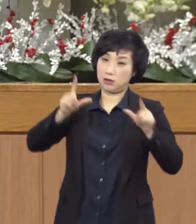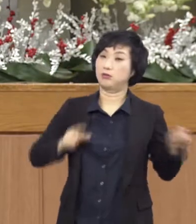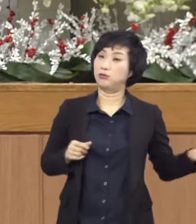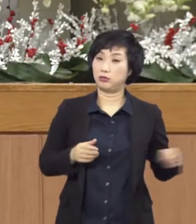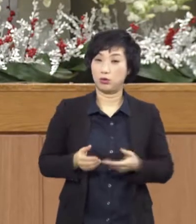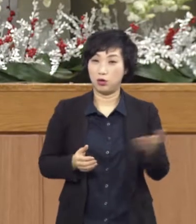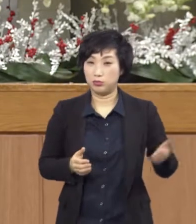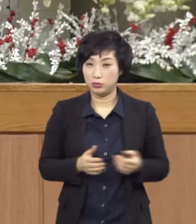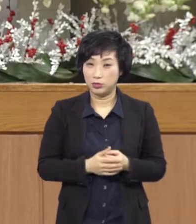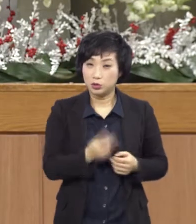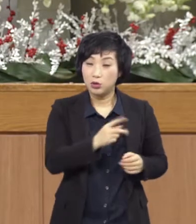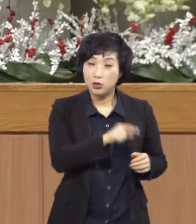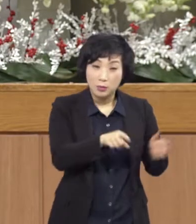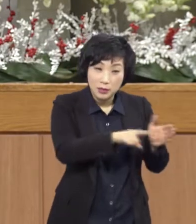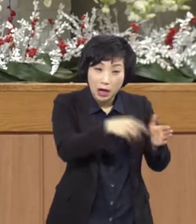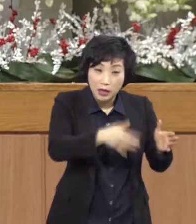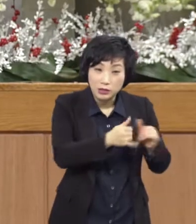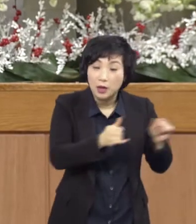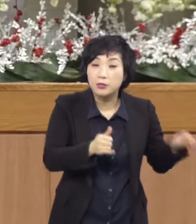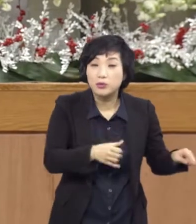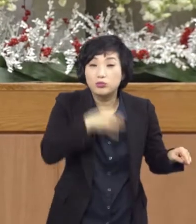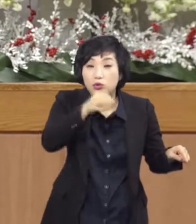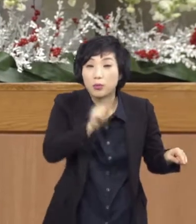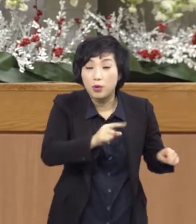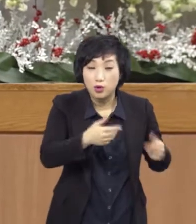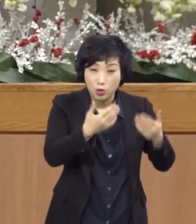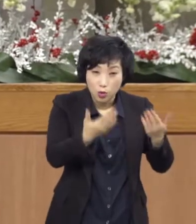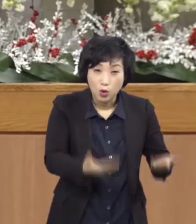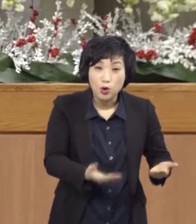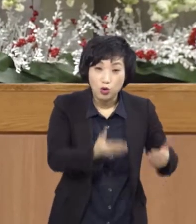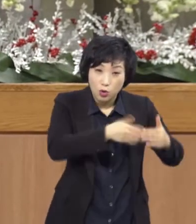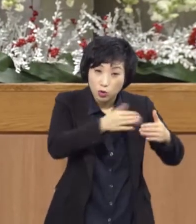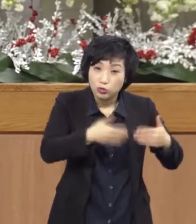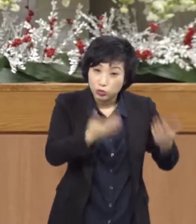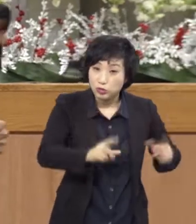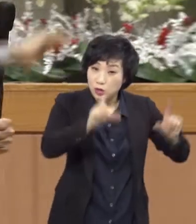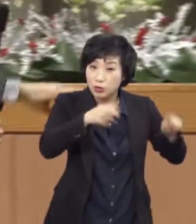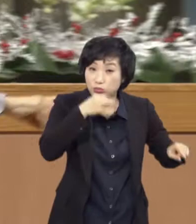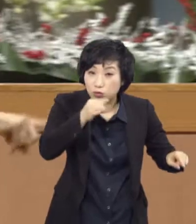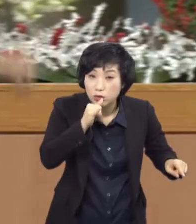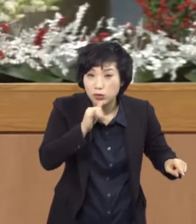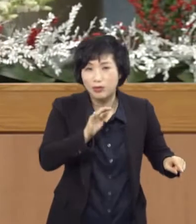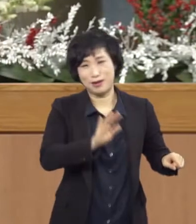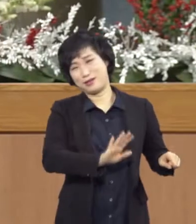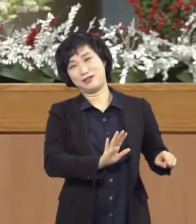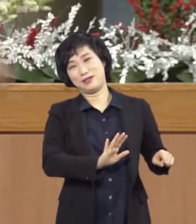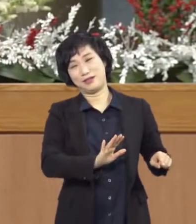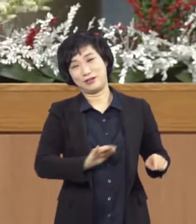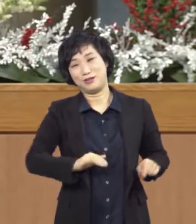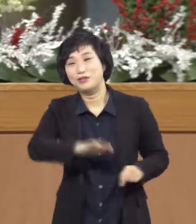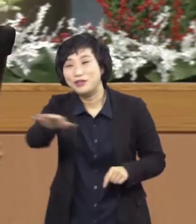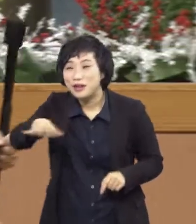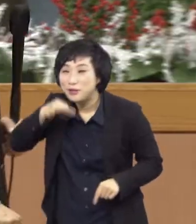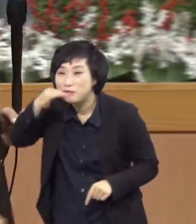사람, 야, 공일날. 공일날 공치고 도는 날이요. 아무 소용없는 날이요. 그날 우리는